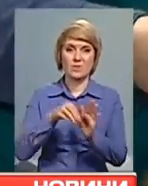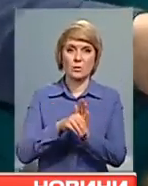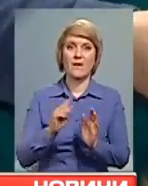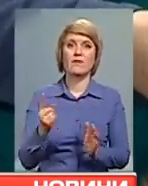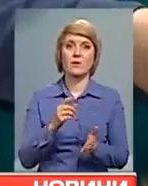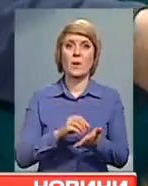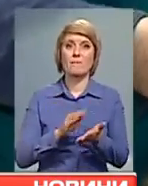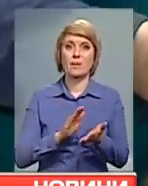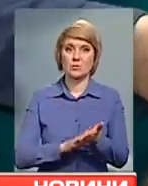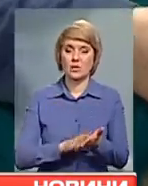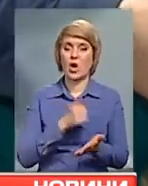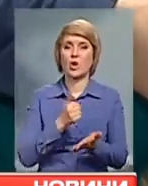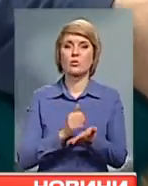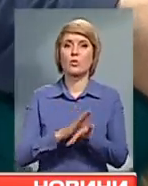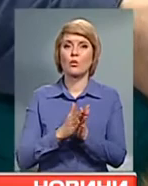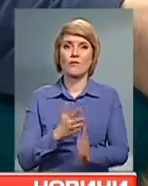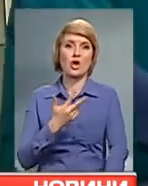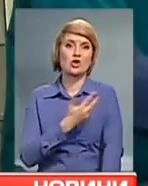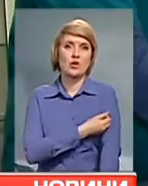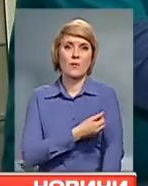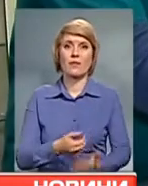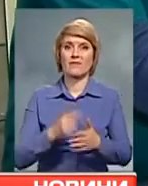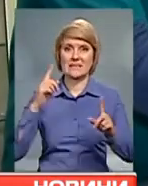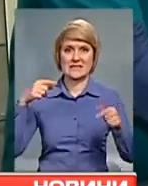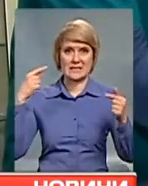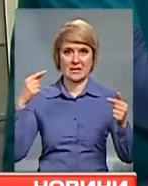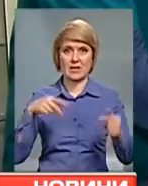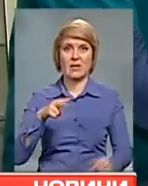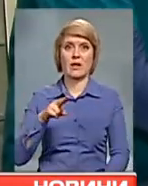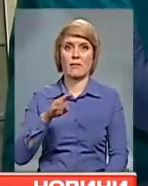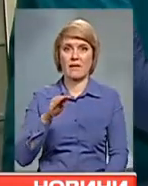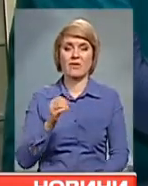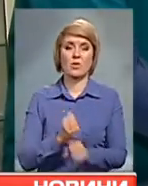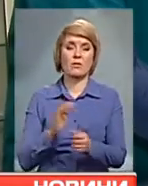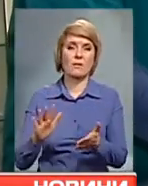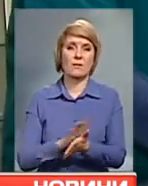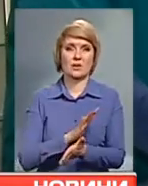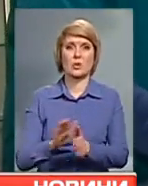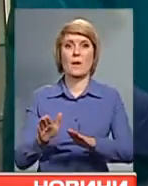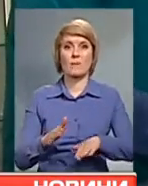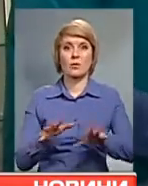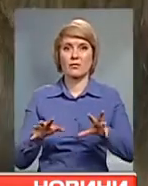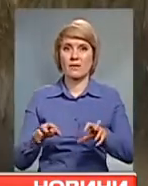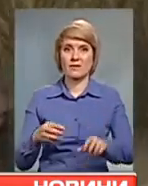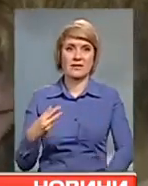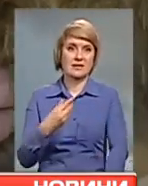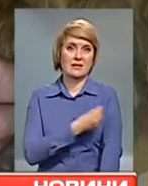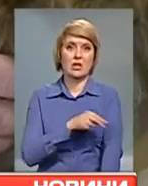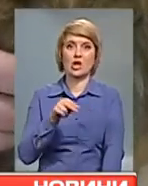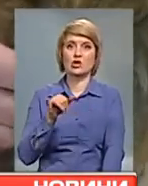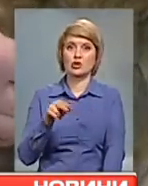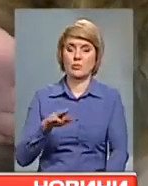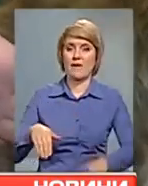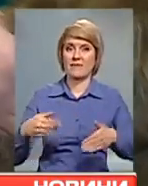даних. Обов'язкова умова – щеплення від сказу. В ЛКП «Лев» його роблять безкоштовно. Потім тварині ставлять чіп. Тут варіантів